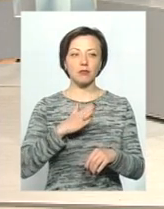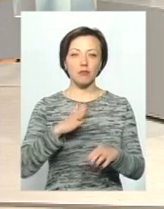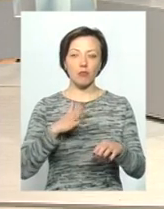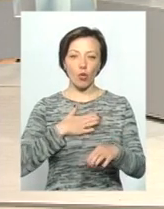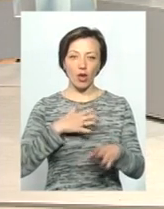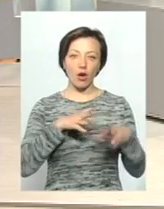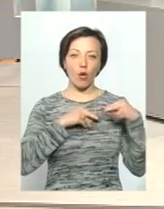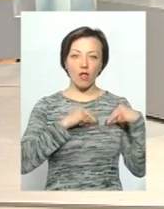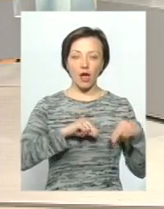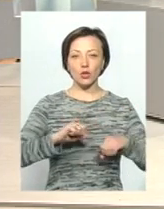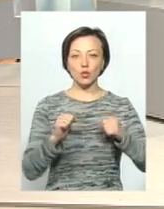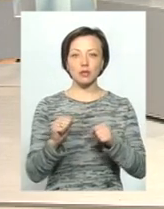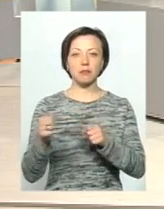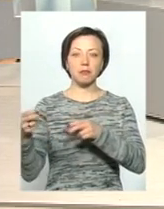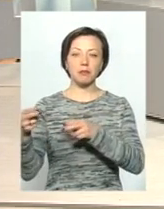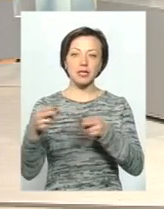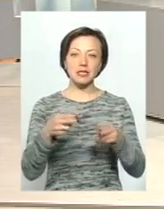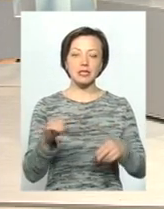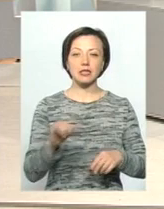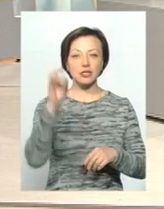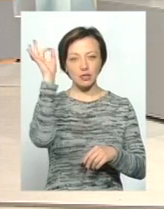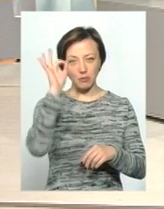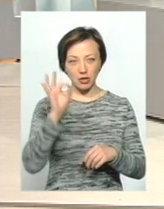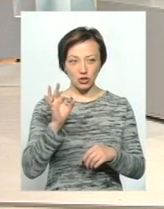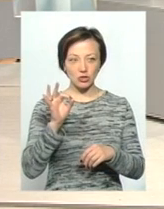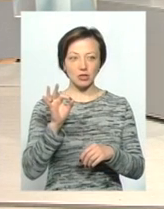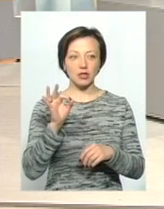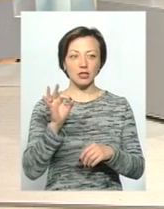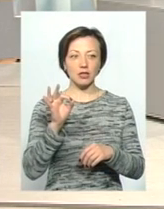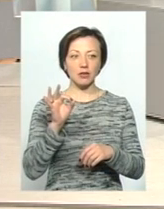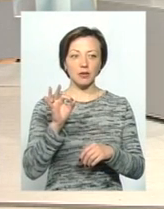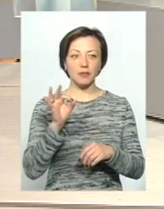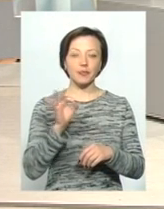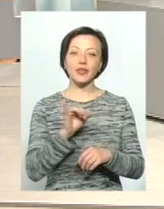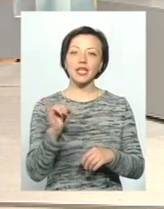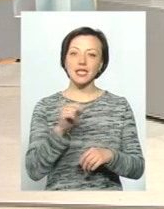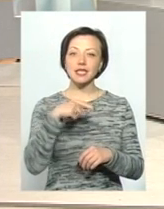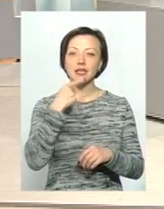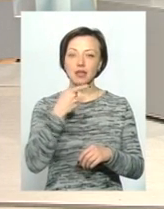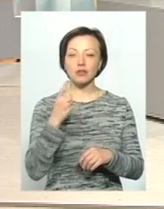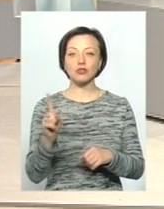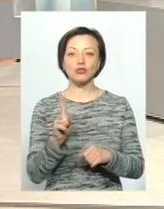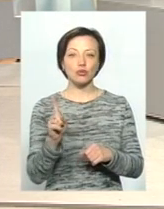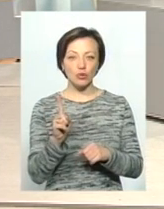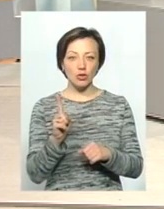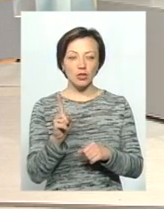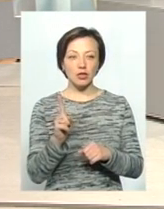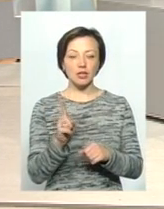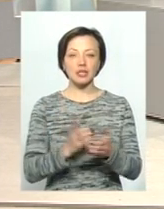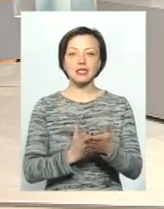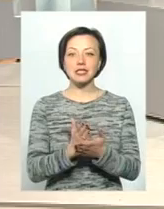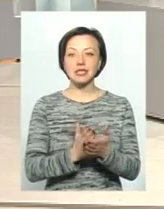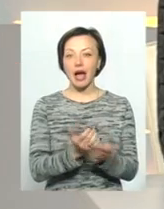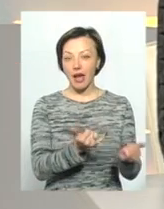колеги, друзі приїздили з Німеччини, власне, і зазначили, що сервіс